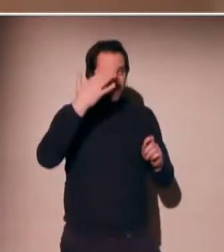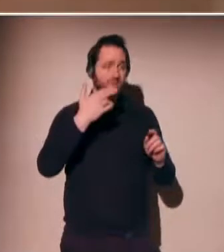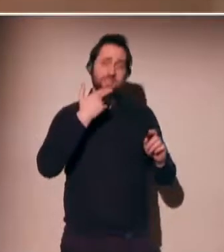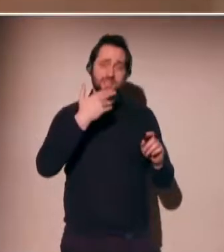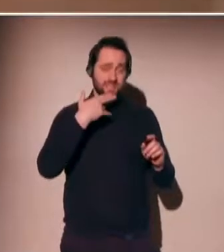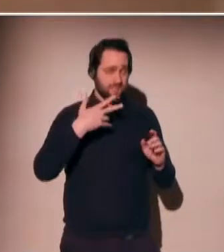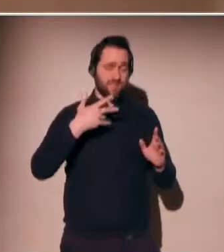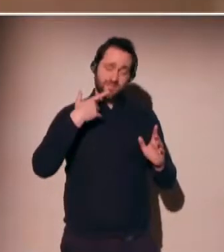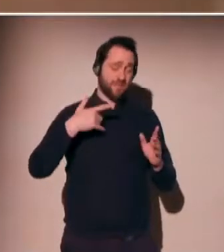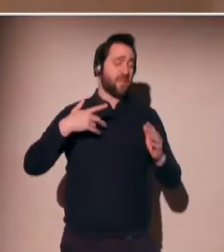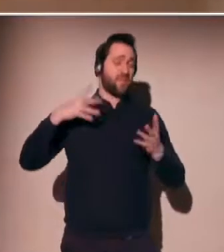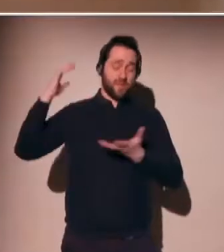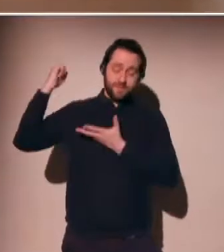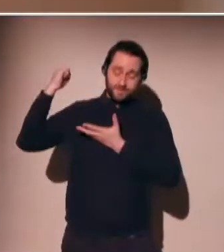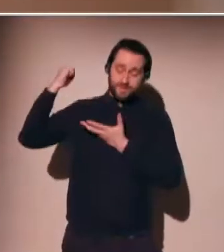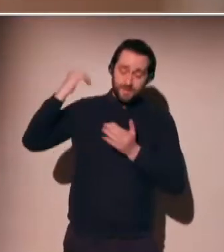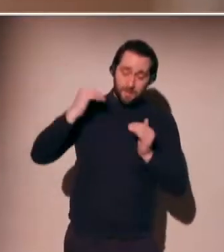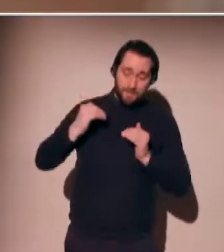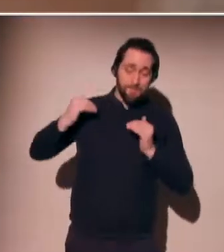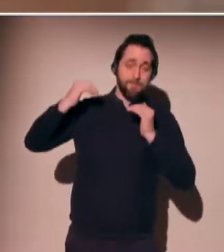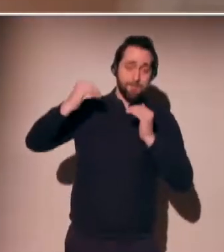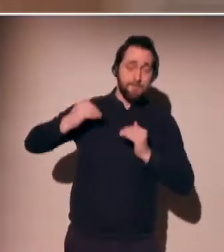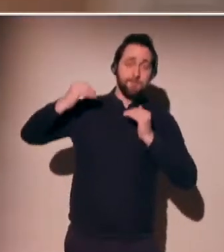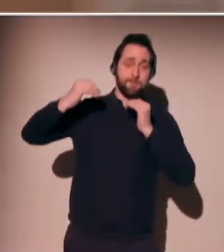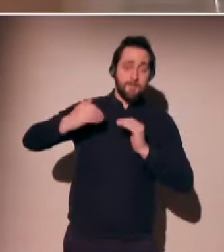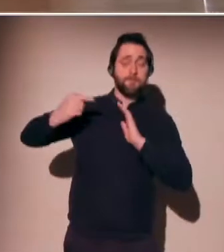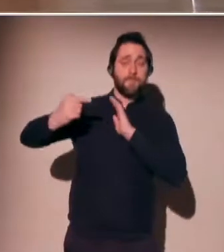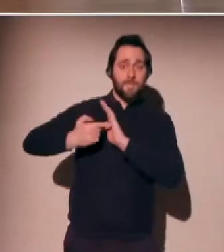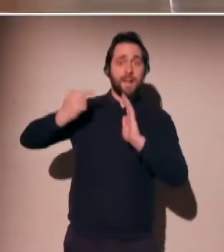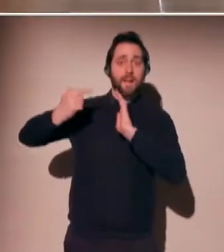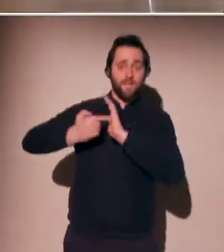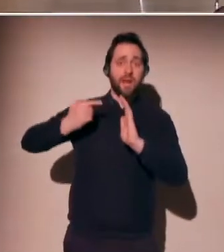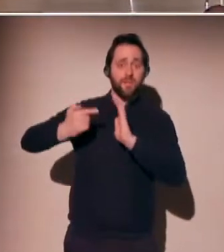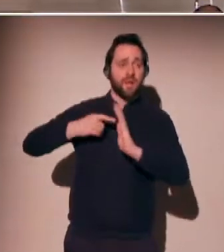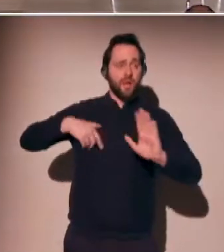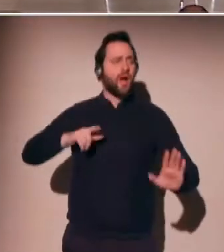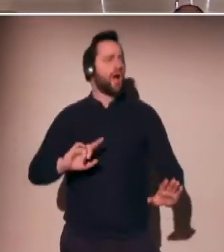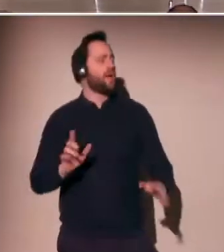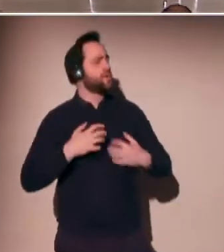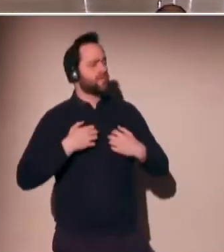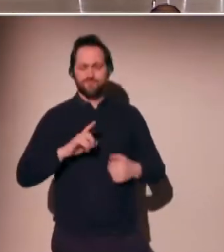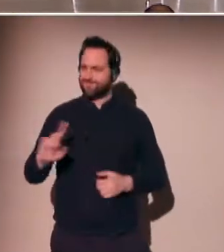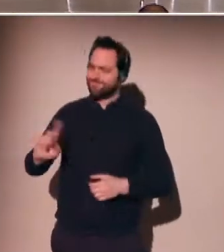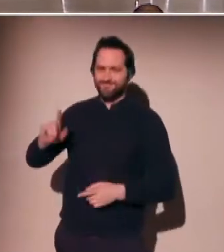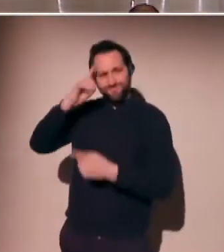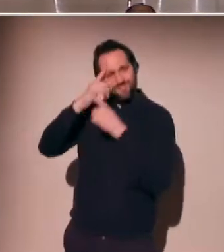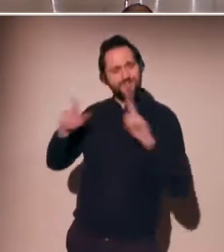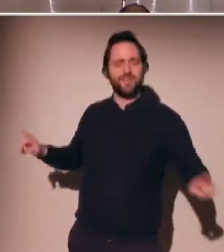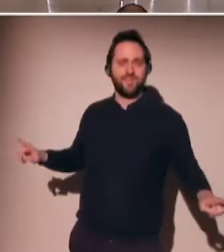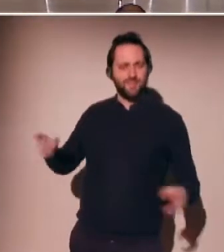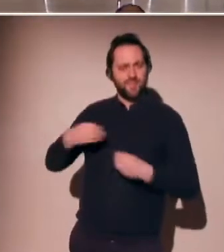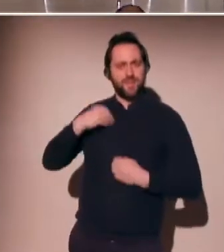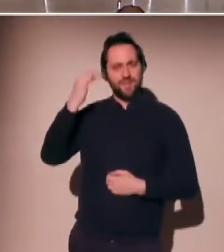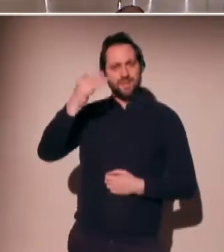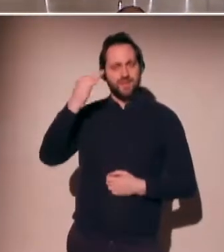cycle. Et on pourtant le qualifie de scientifique. Et c'est ce qui m'inquiète. Ce qui m'inquiète, ce n'est pas tant de répéter le passé, c'est au